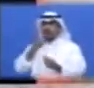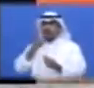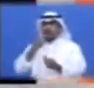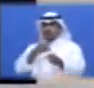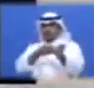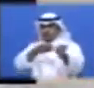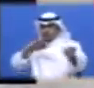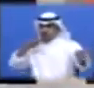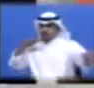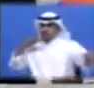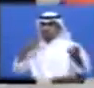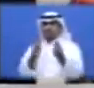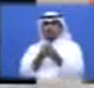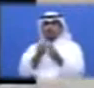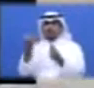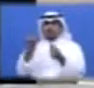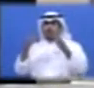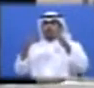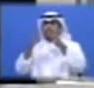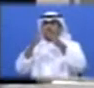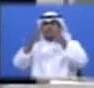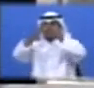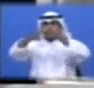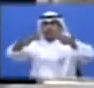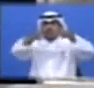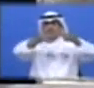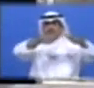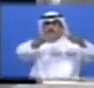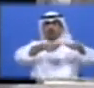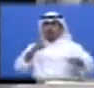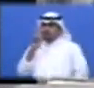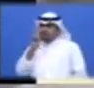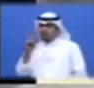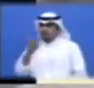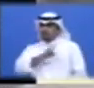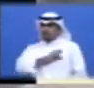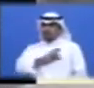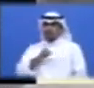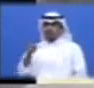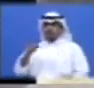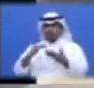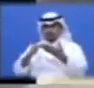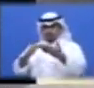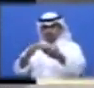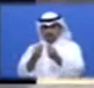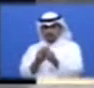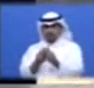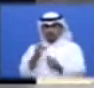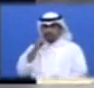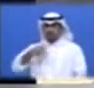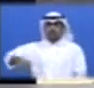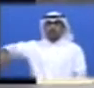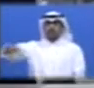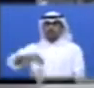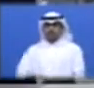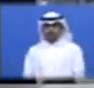والصليب الأحمر على حملها باتجاه مخيماتهم، الشاهدة على معاناتهم والتي تطال مختلف جوانب